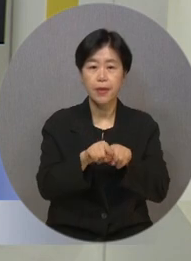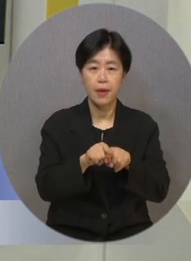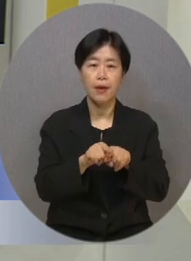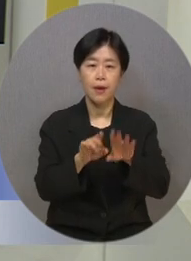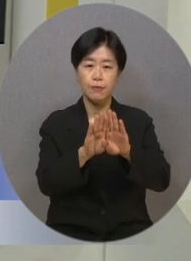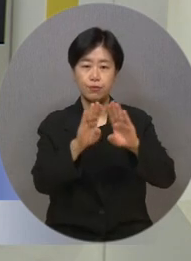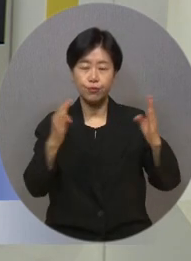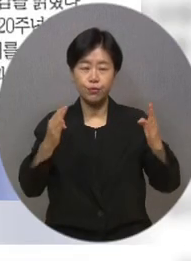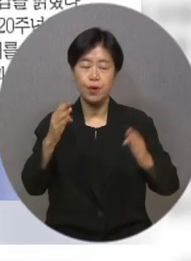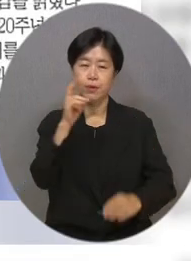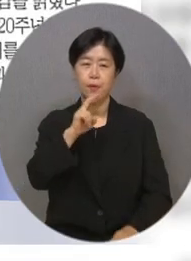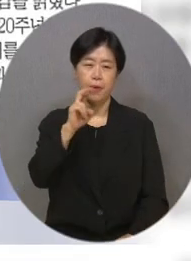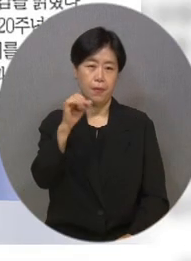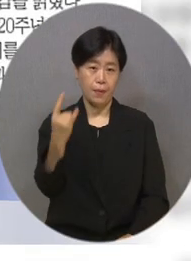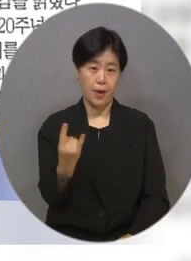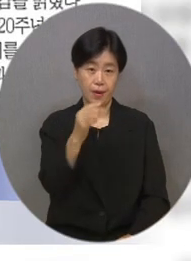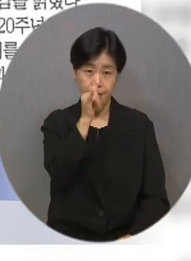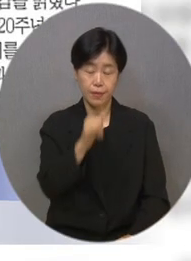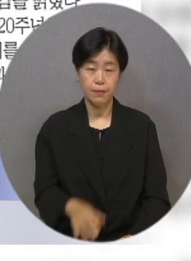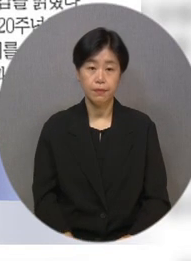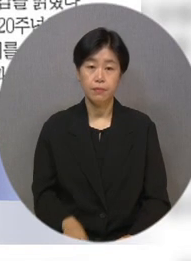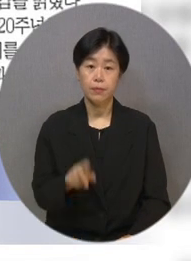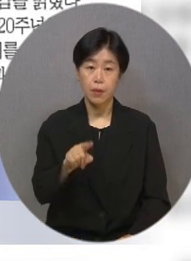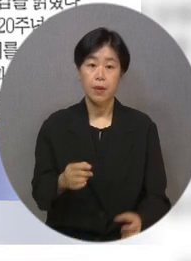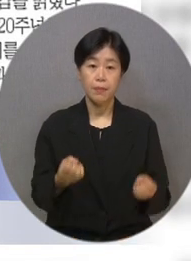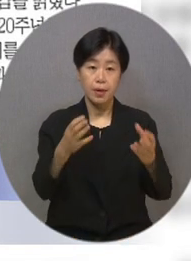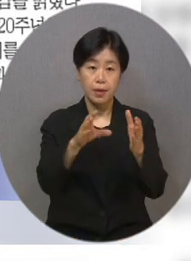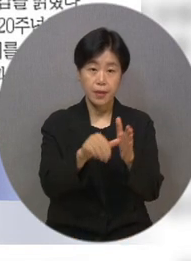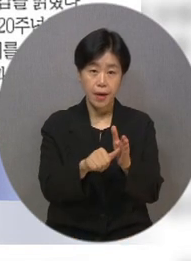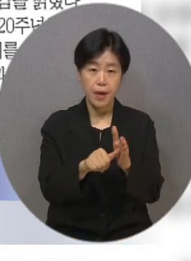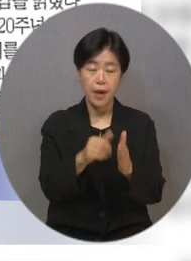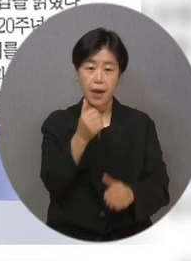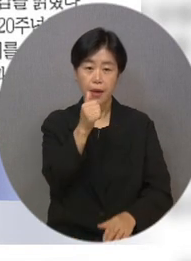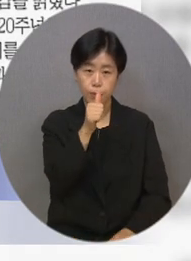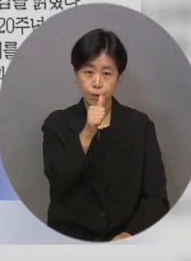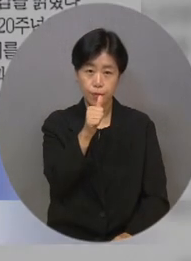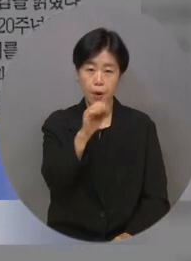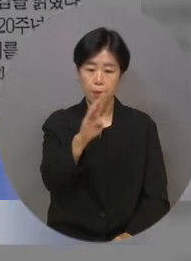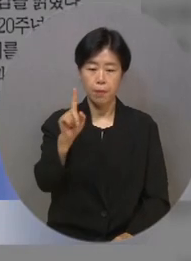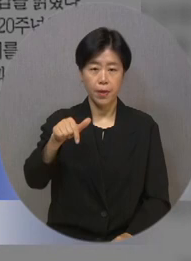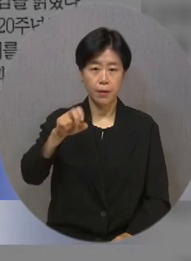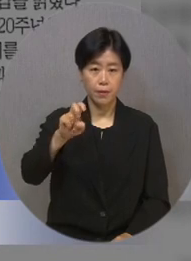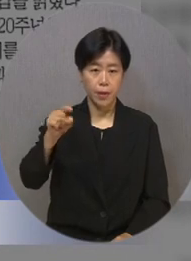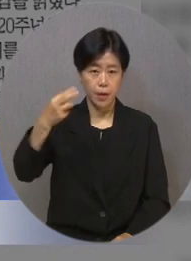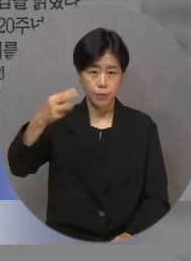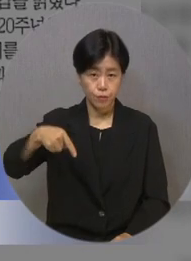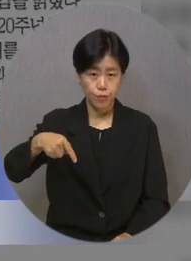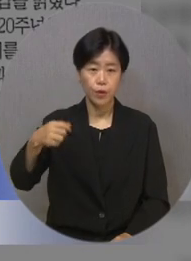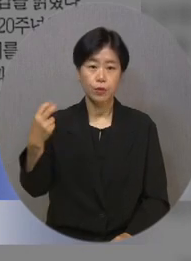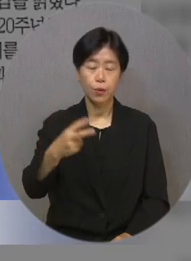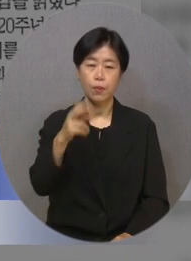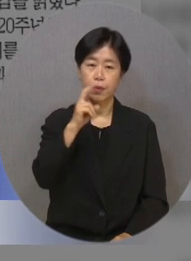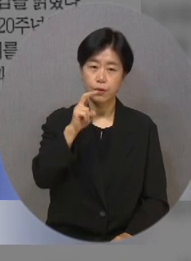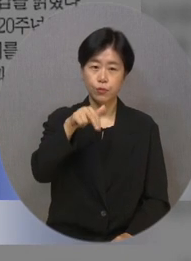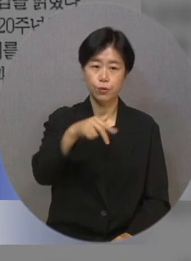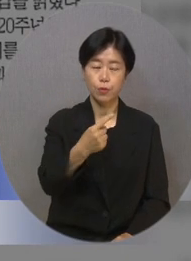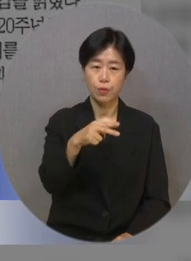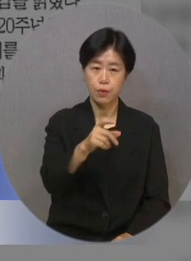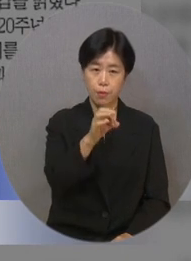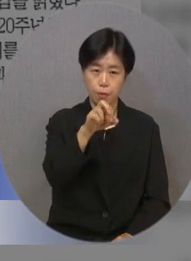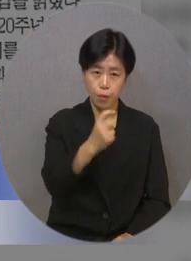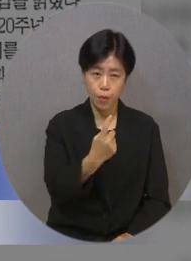음악회를 열었습니다 이번 행사는 가수 박마 의 진행으로 가수 조성무 장애인 앙상불 느루